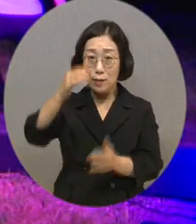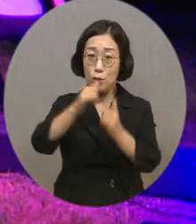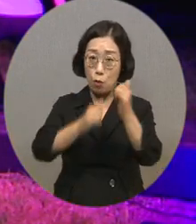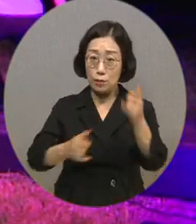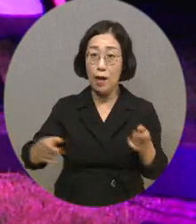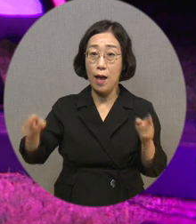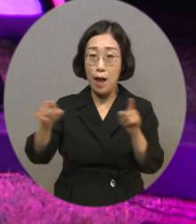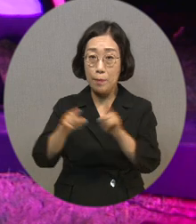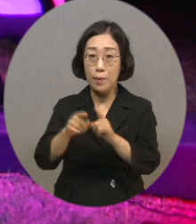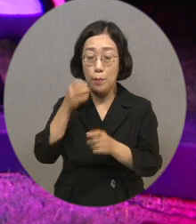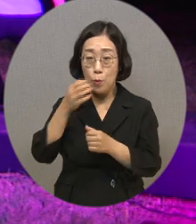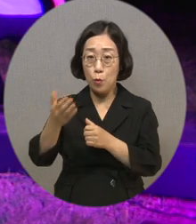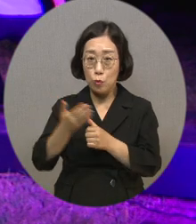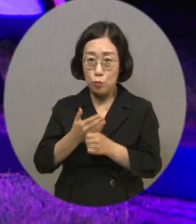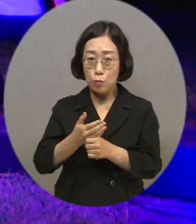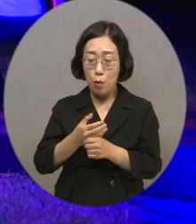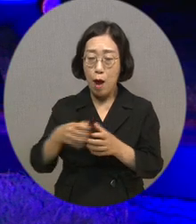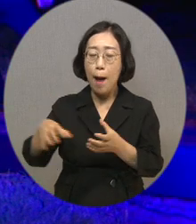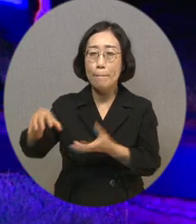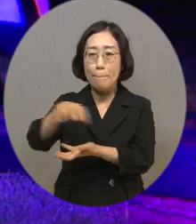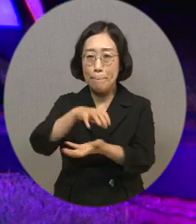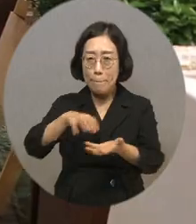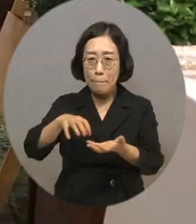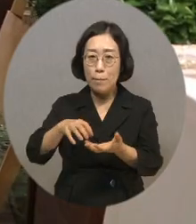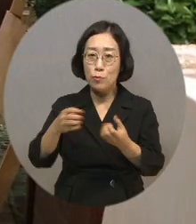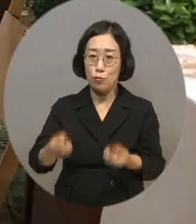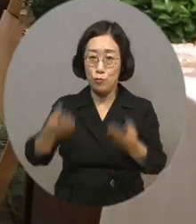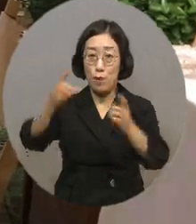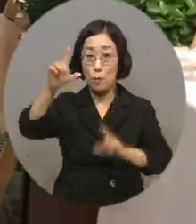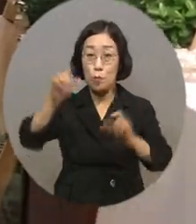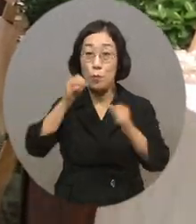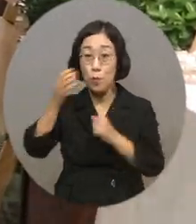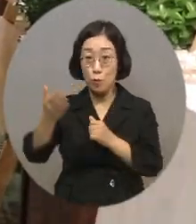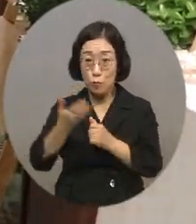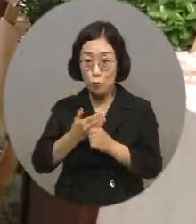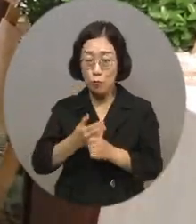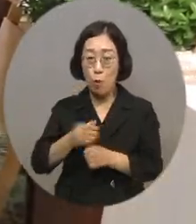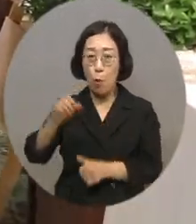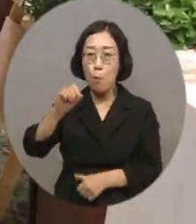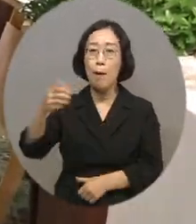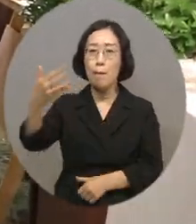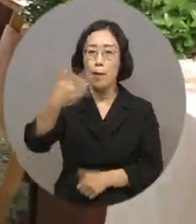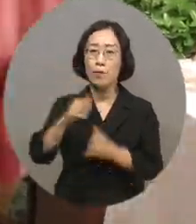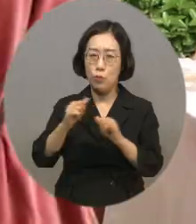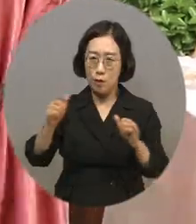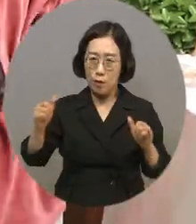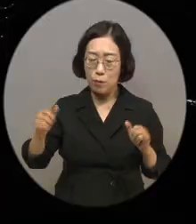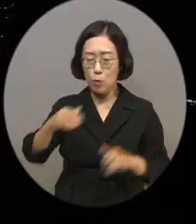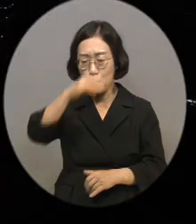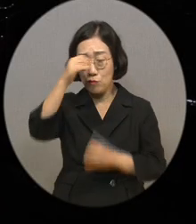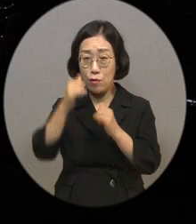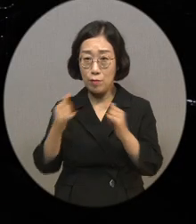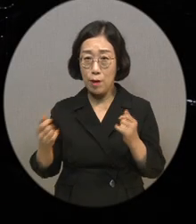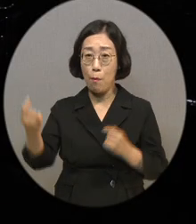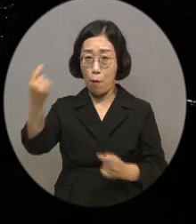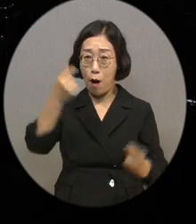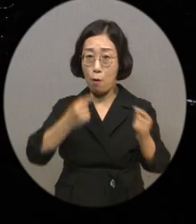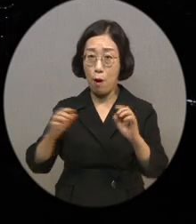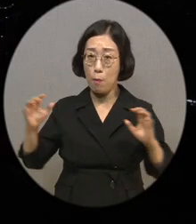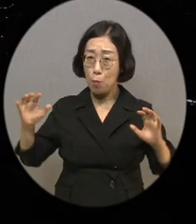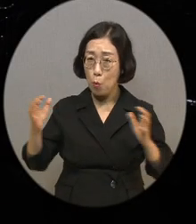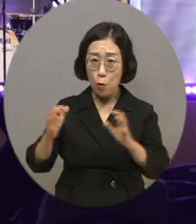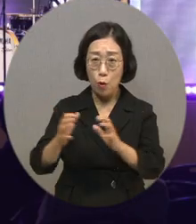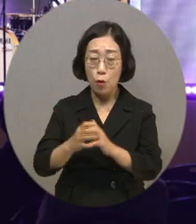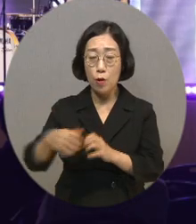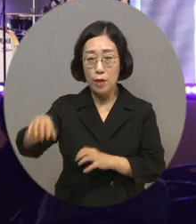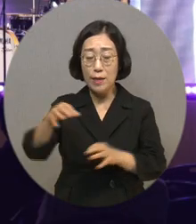함께 보여주며 융복합된 축제를 만들었고, 이에 부응해 5만 8천여 명의 시민과 관람객들이 방문해